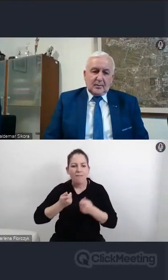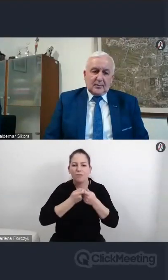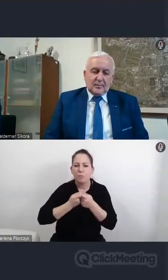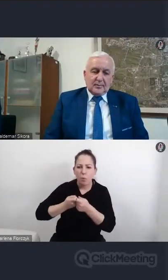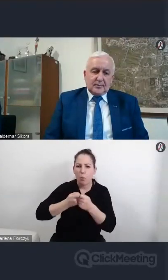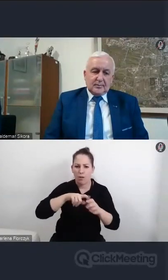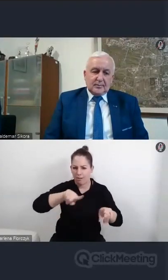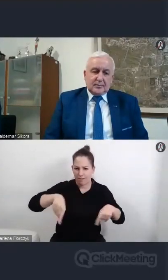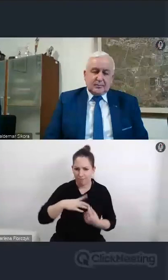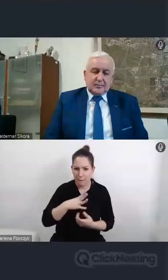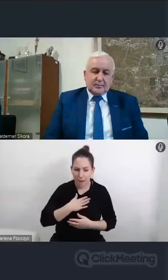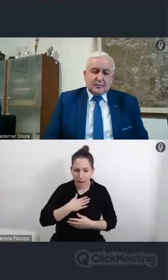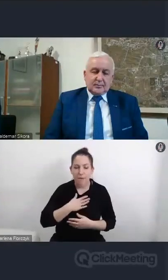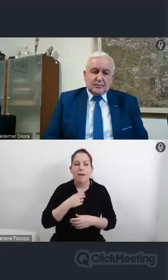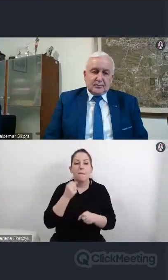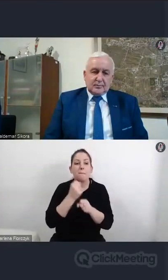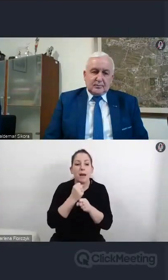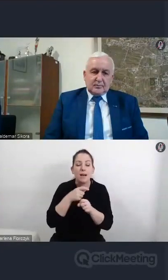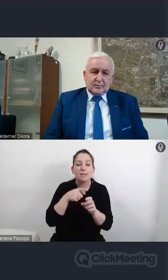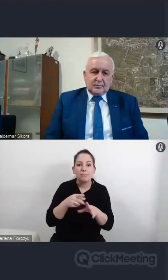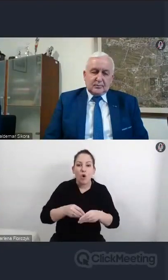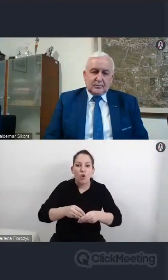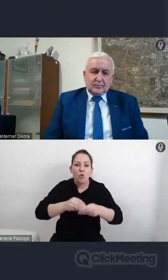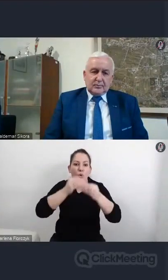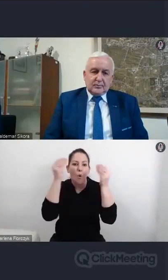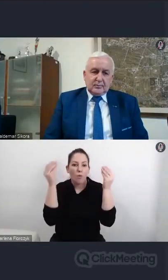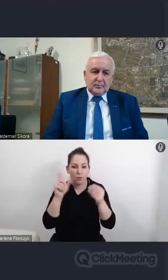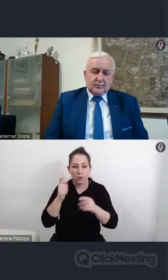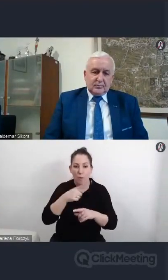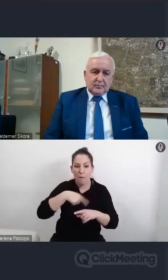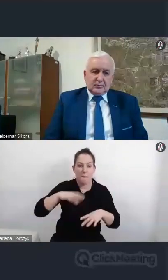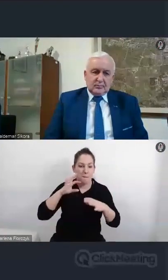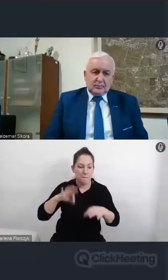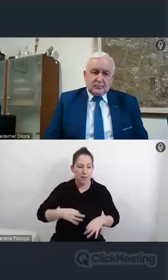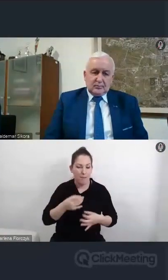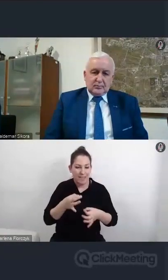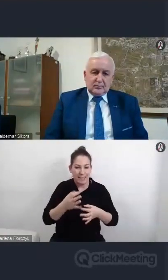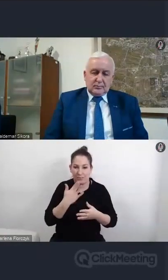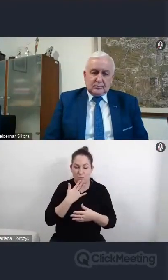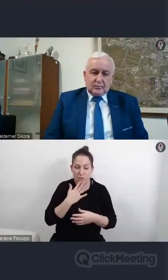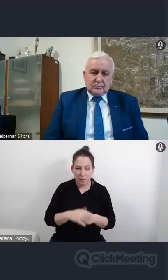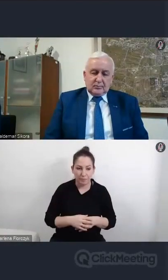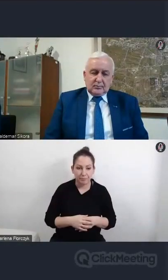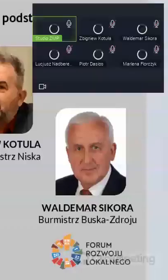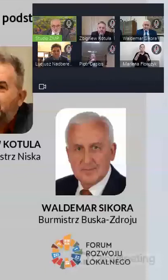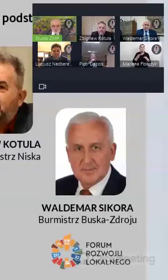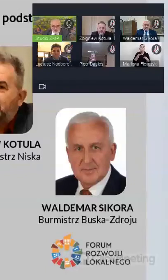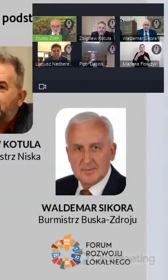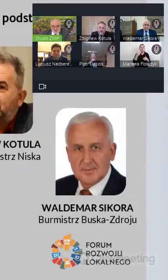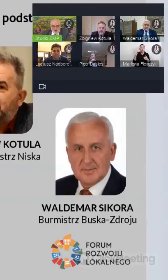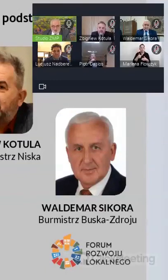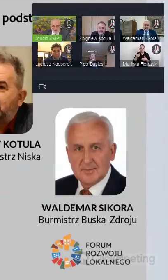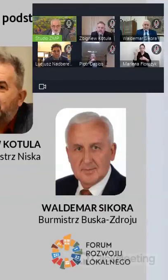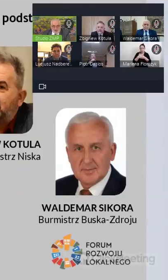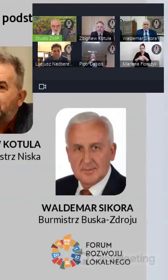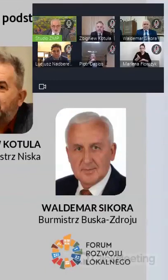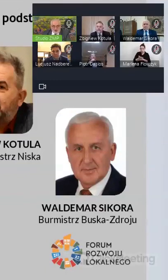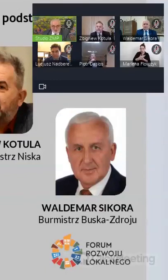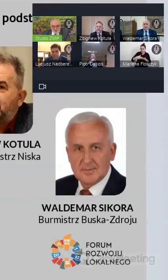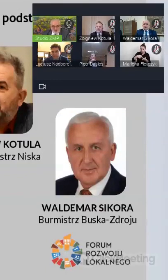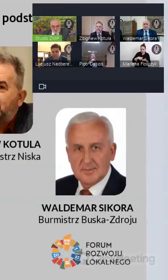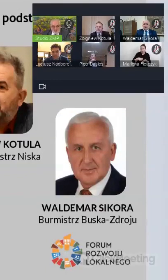którymi wspólnie dysponujemy, do pracy nad tym rozwojem, o którym panowie w tej chwili mówiliście. Ale teraz już musimy kończyć tą część, dlatego